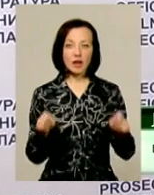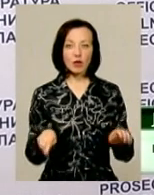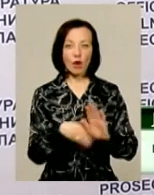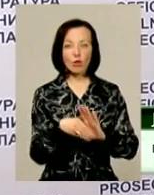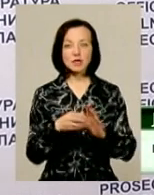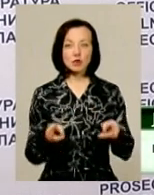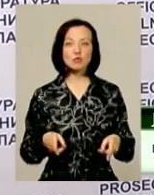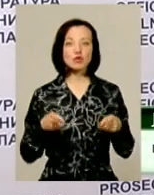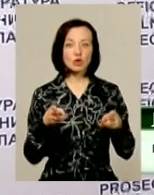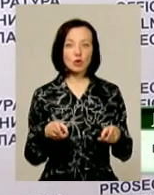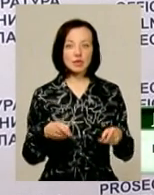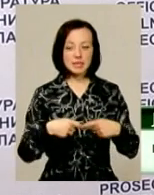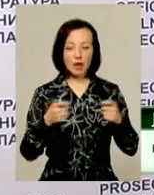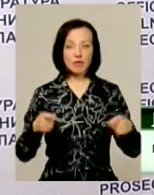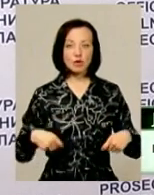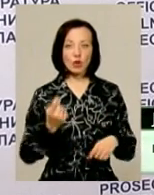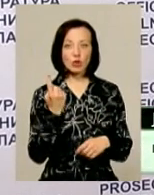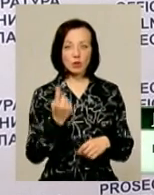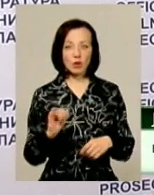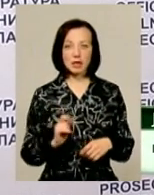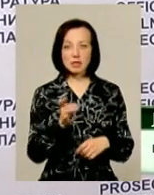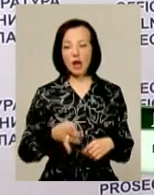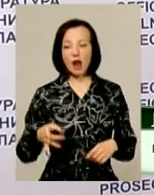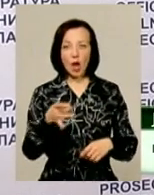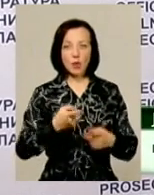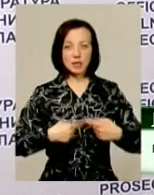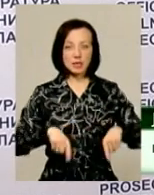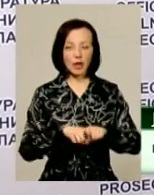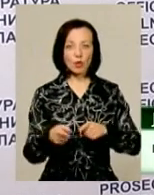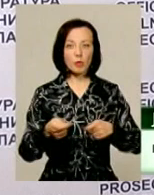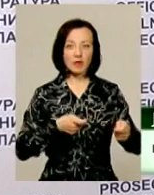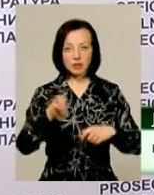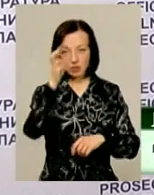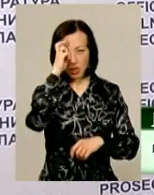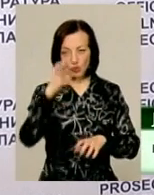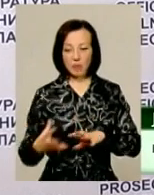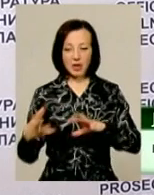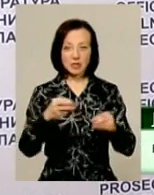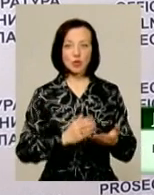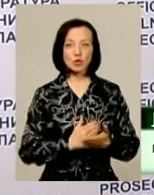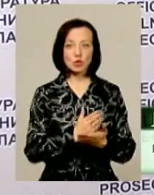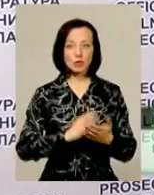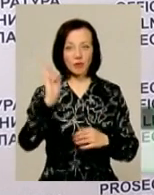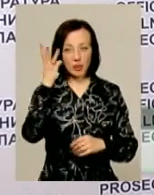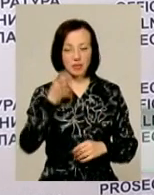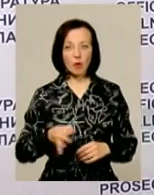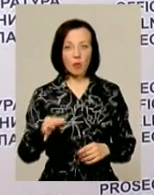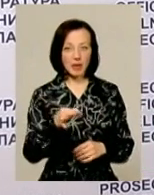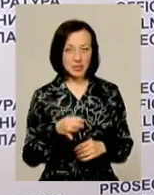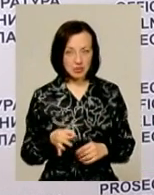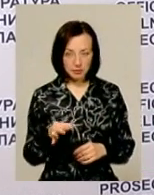корупційному злочині завідувача одного із районних секторів управління Державної міграційної служби в Хмельницькій